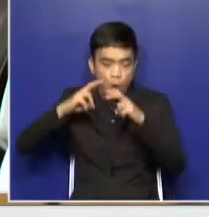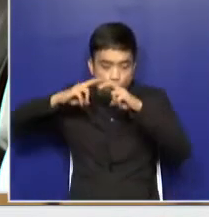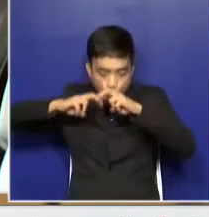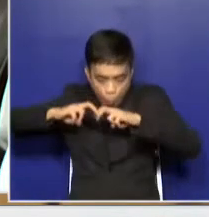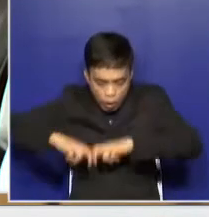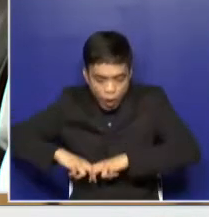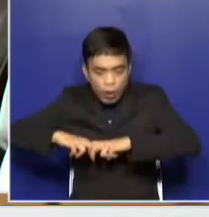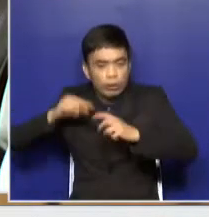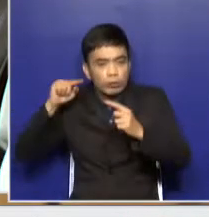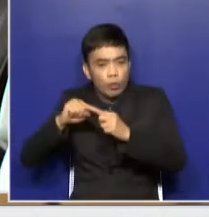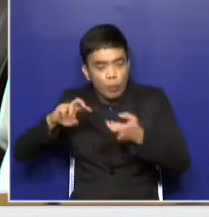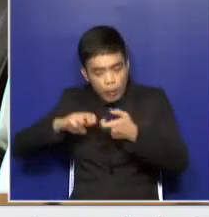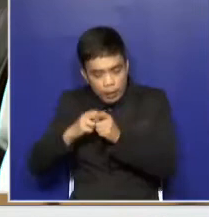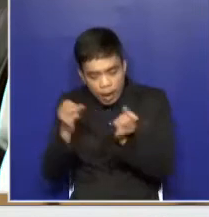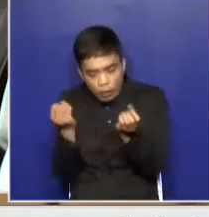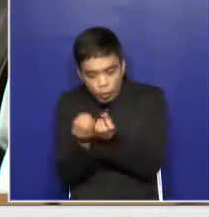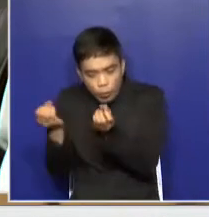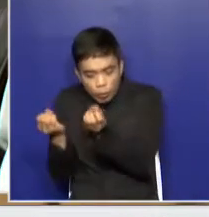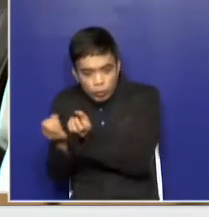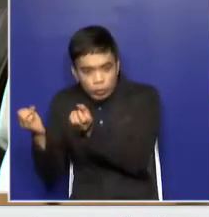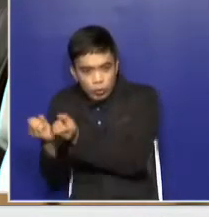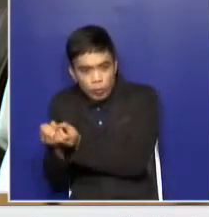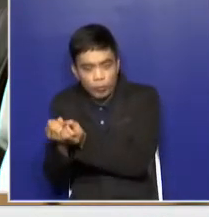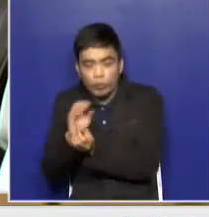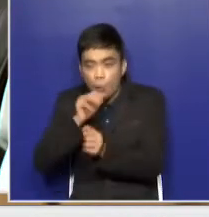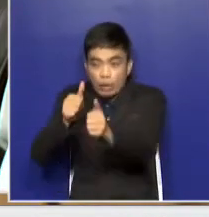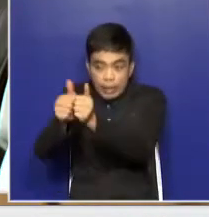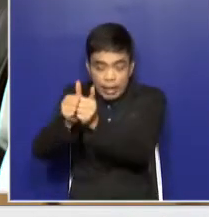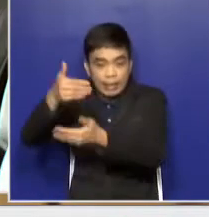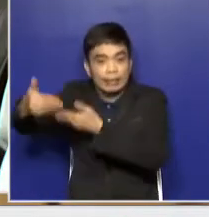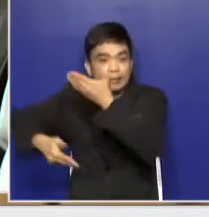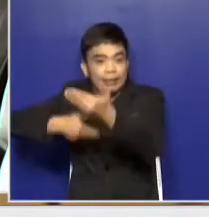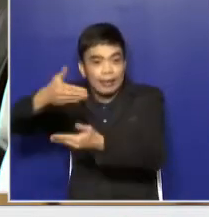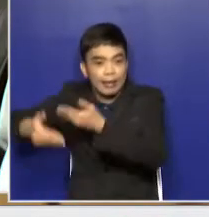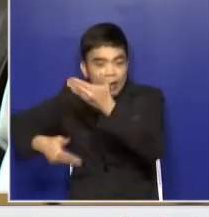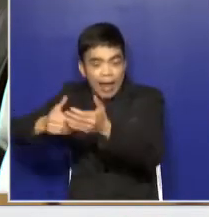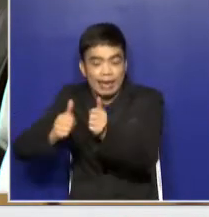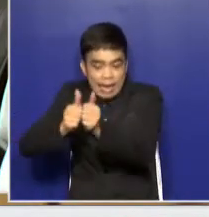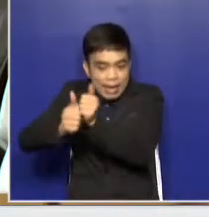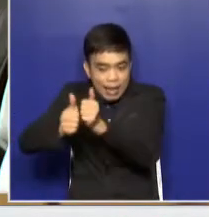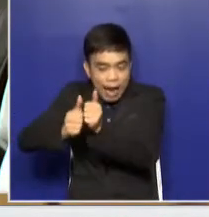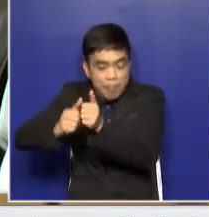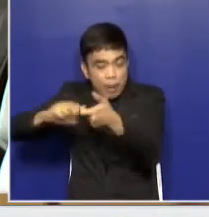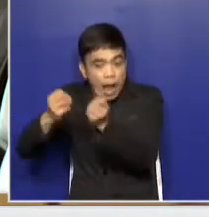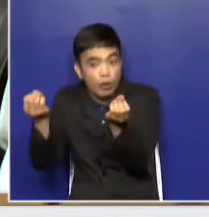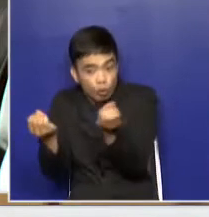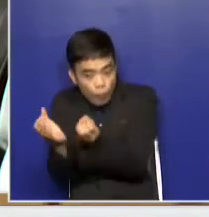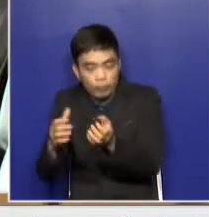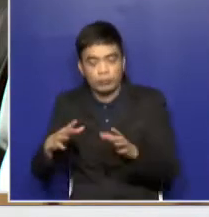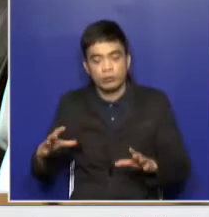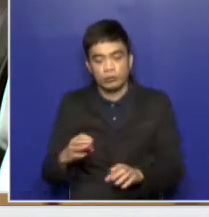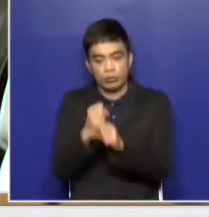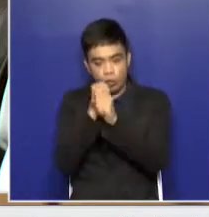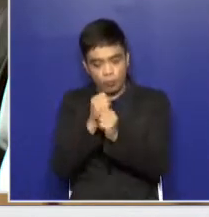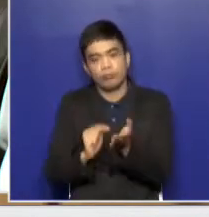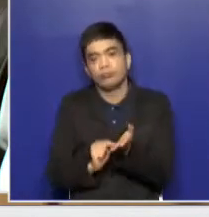ต้นเกี่ยวกับผลกระทบที่อาจเกิดขึ้นต่อตลาดการแข่งขันในภาคอุตสาหกรรมการใช้ทรัพยากรโทรคมนาคมคุณภาพที่